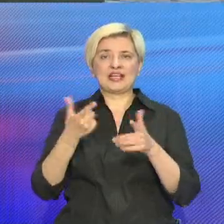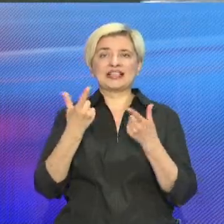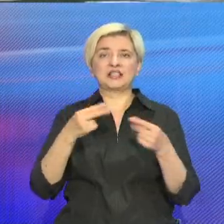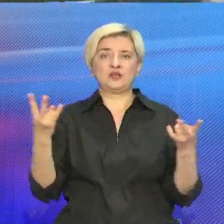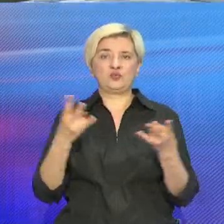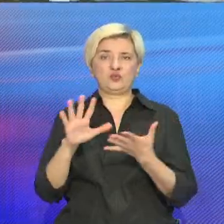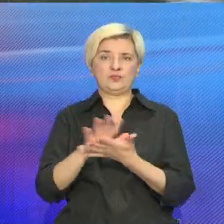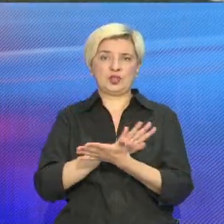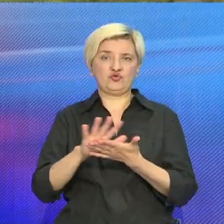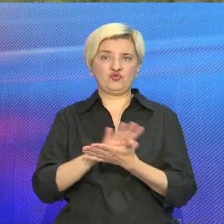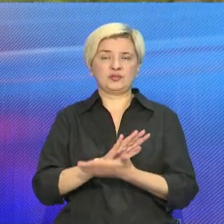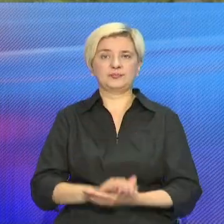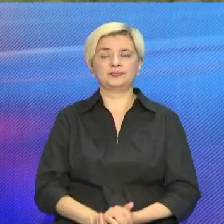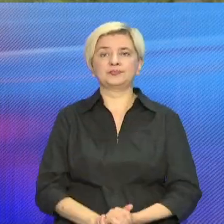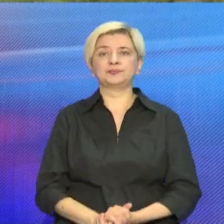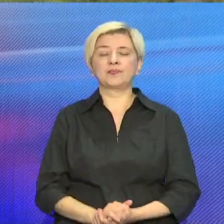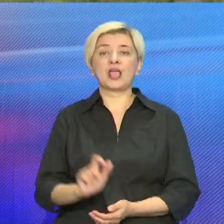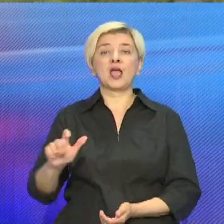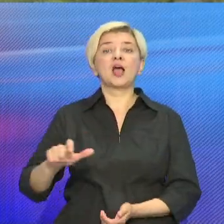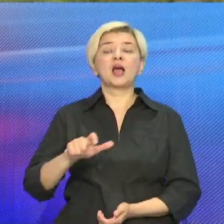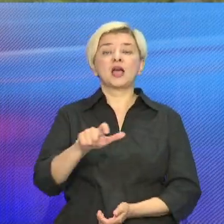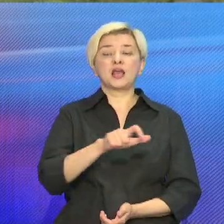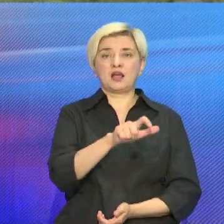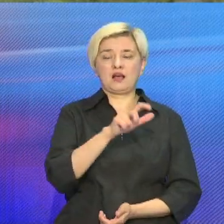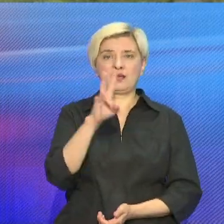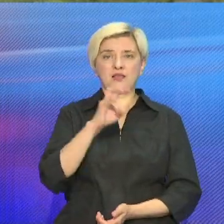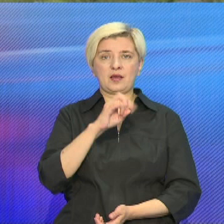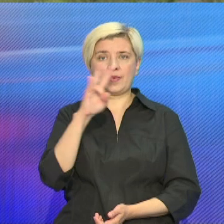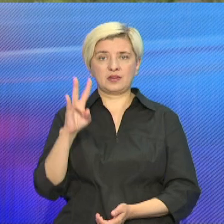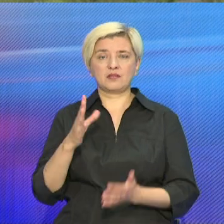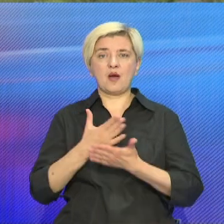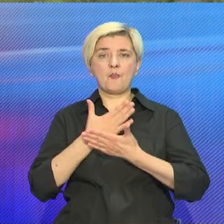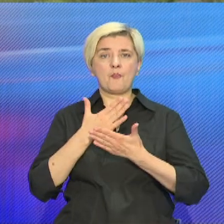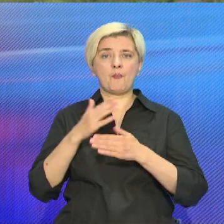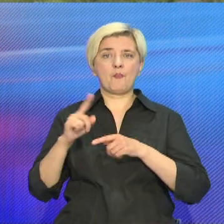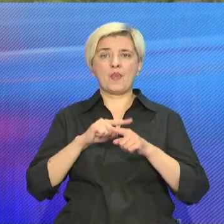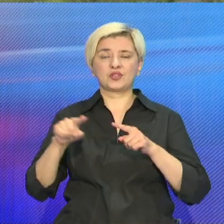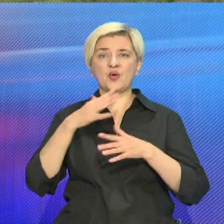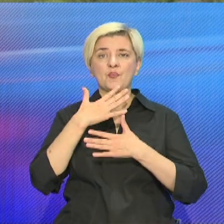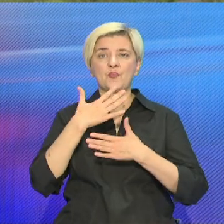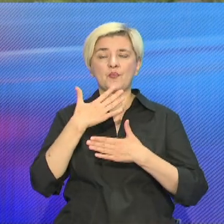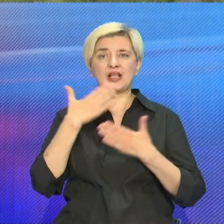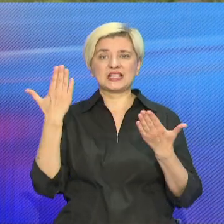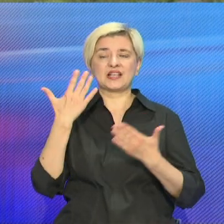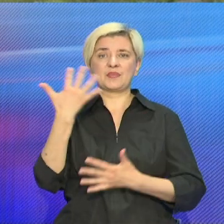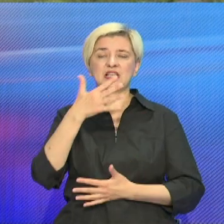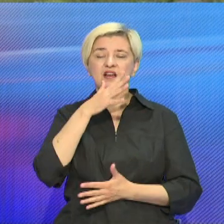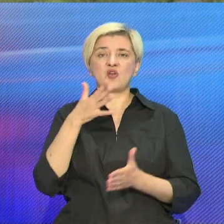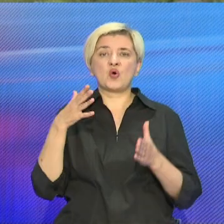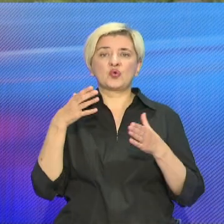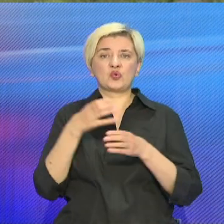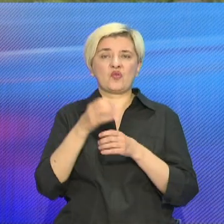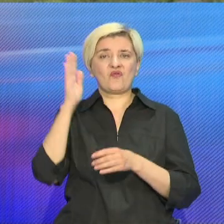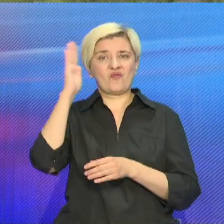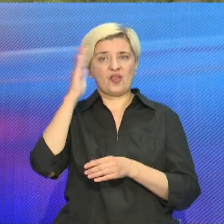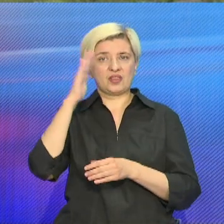дна. Река Неман на протяжении последних 50 лет значительно уменьшится количество воды